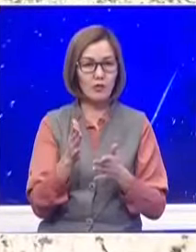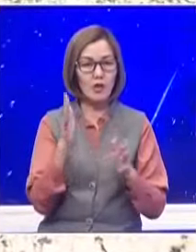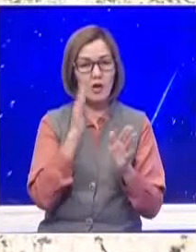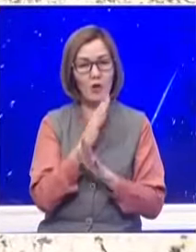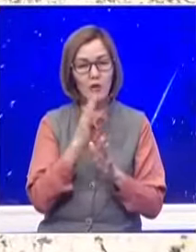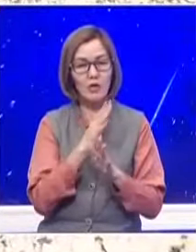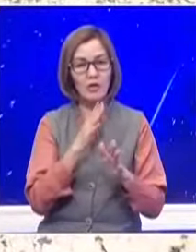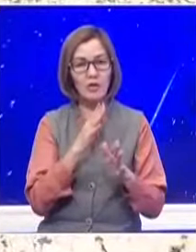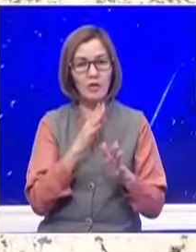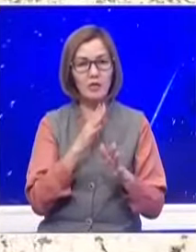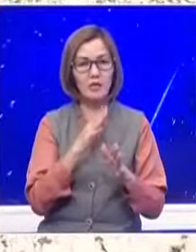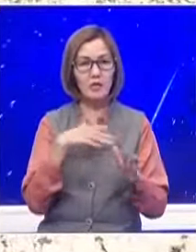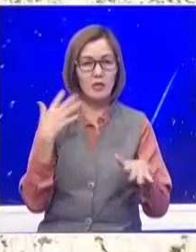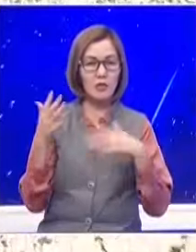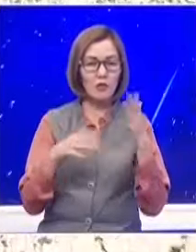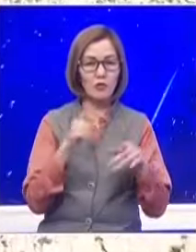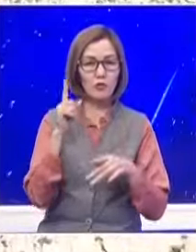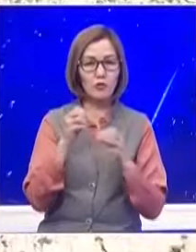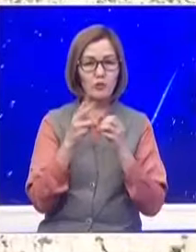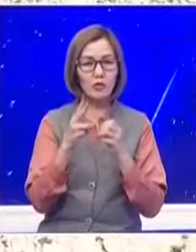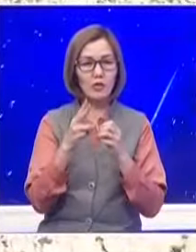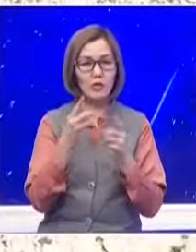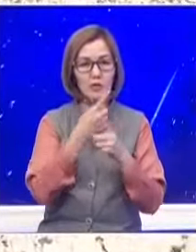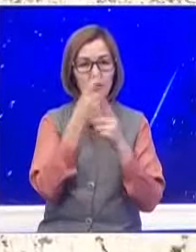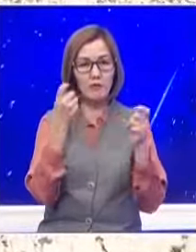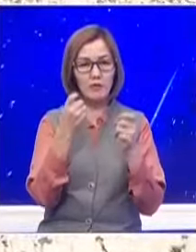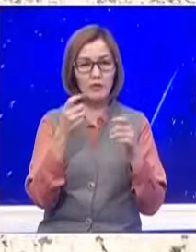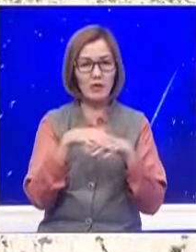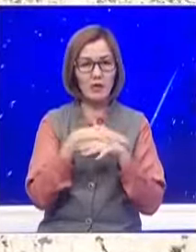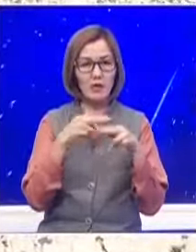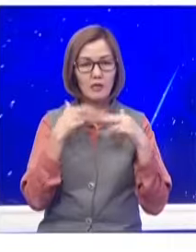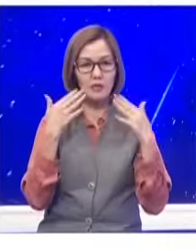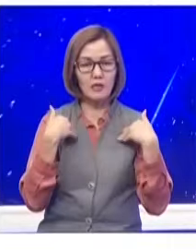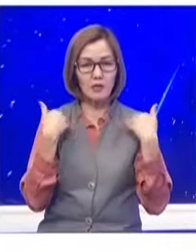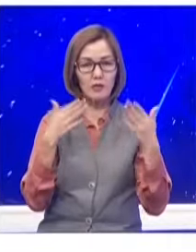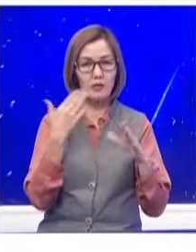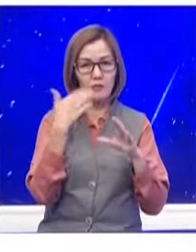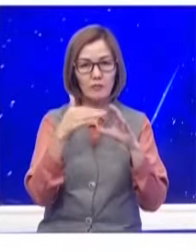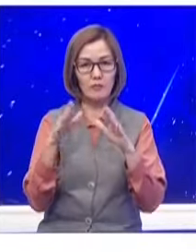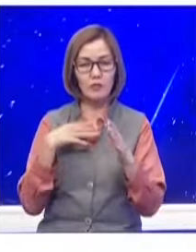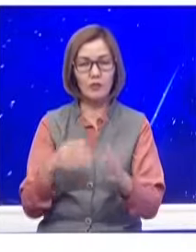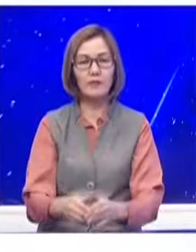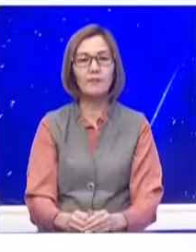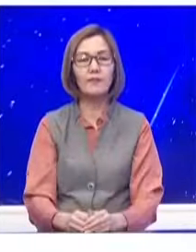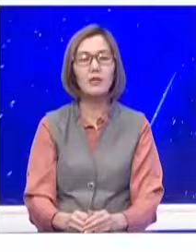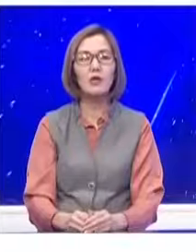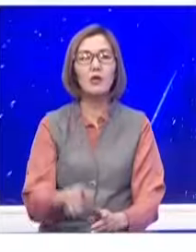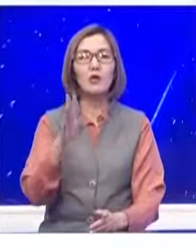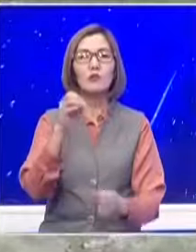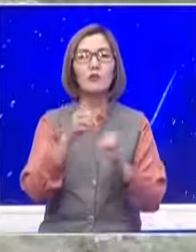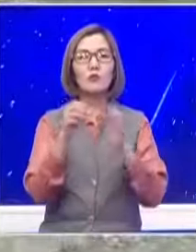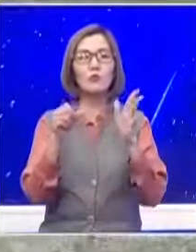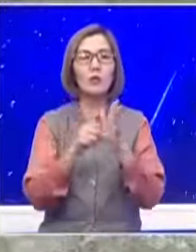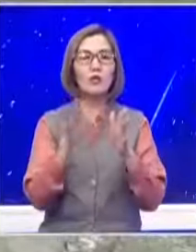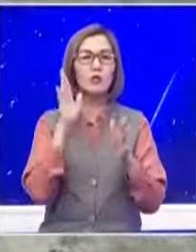дауыл ескертулер 112 хабарламары арқылы халықтың назарына жеткізіліп отырады. Жалпы Жетісу тауларында 416 мореналдық